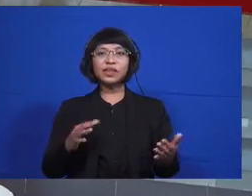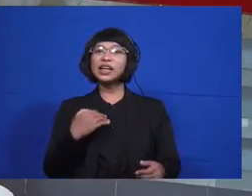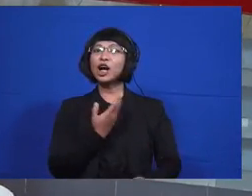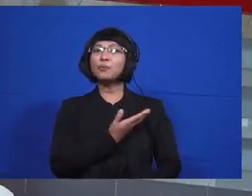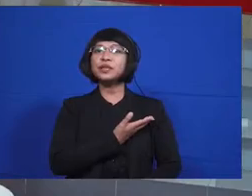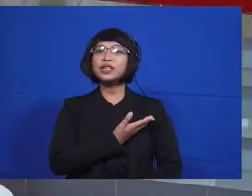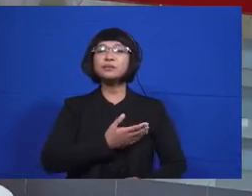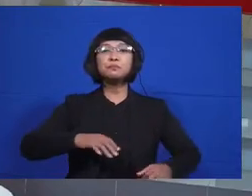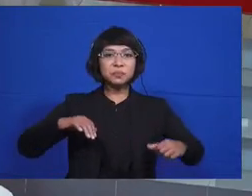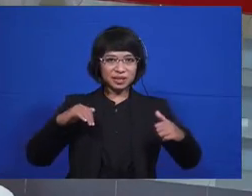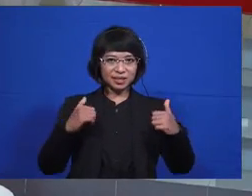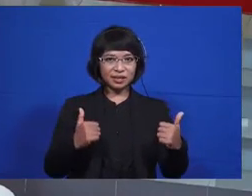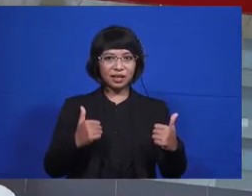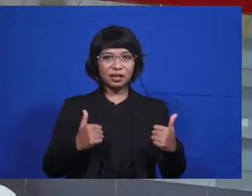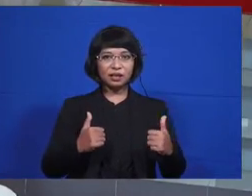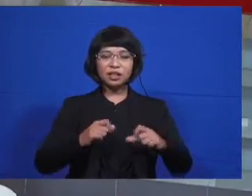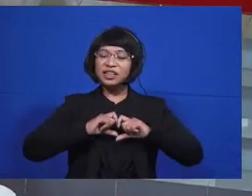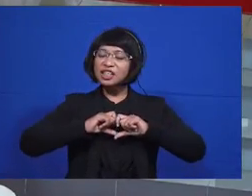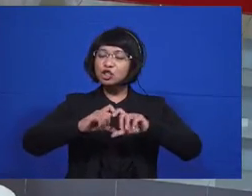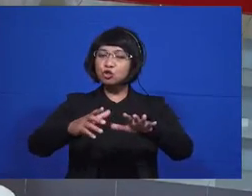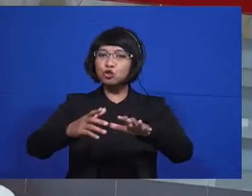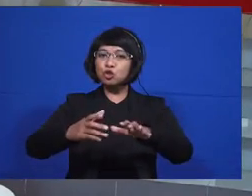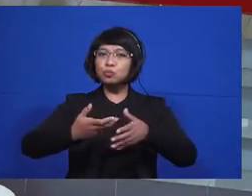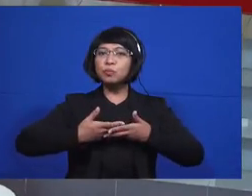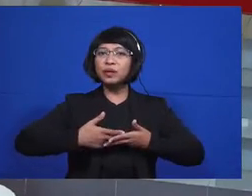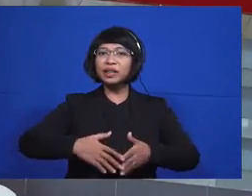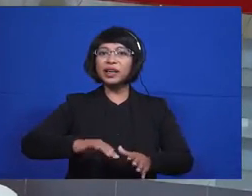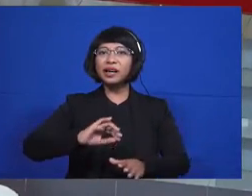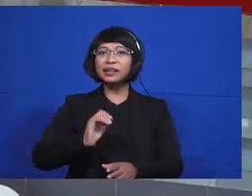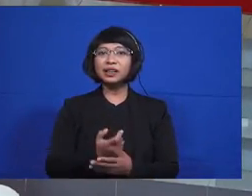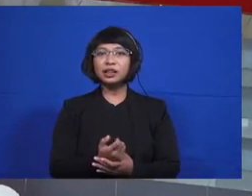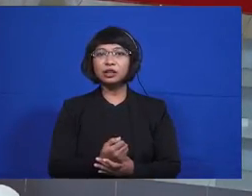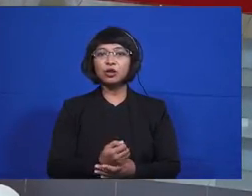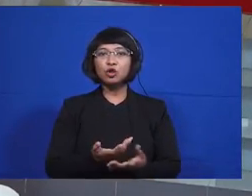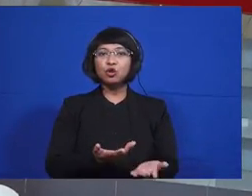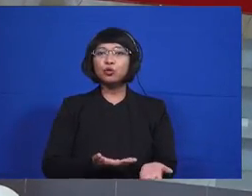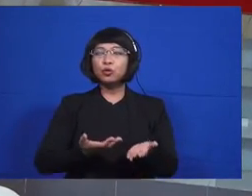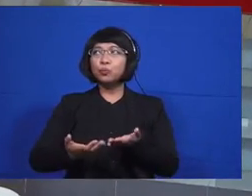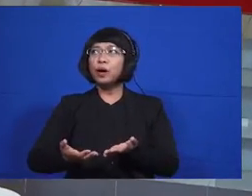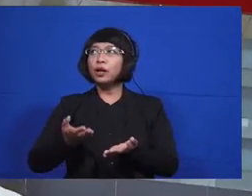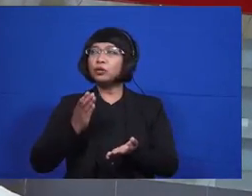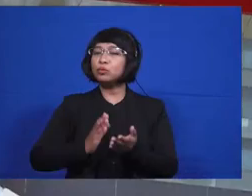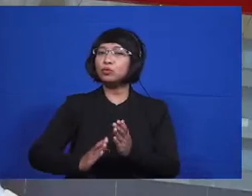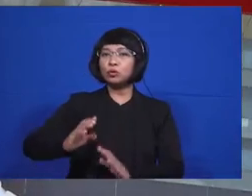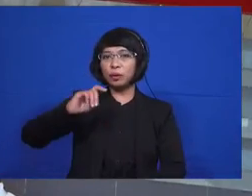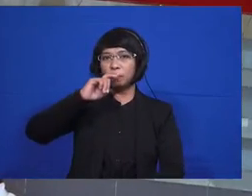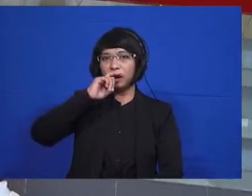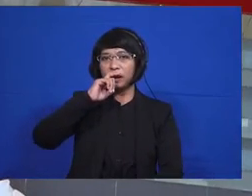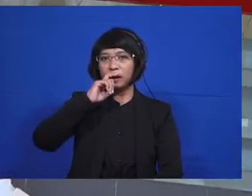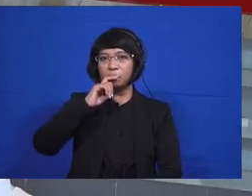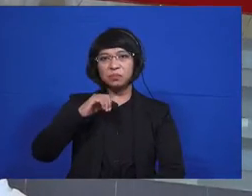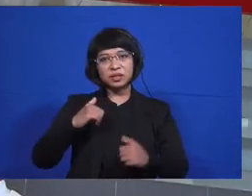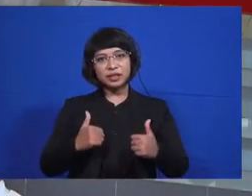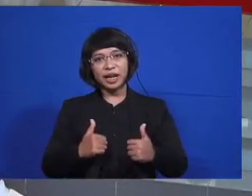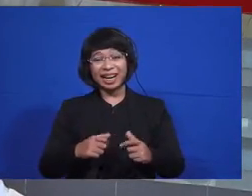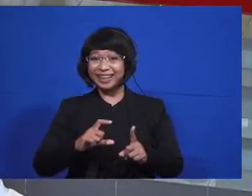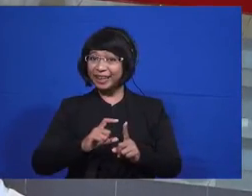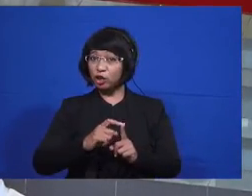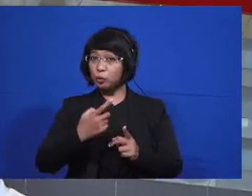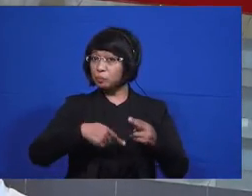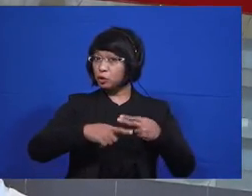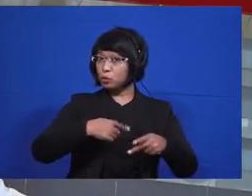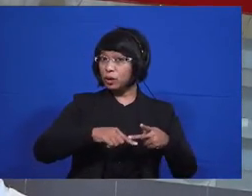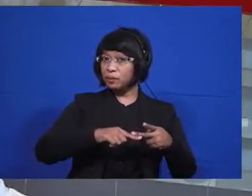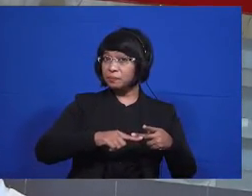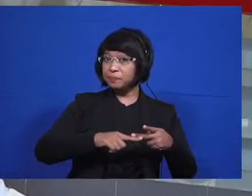Kristus telah menyerahkan dirinya bagi kita sebagai korban murni bagi Bapa. Bersediakah para diakon